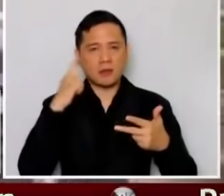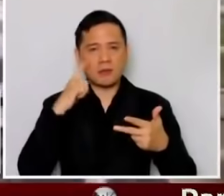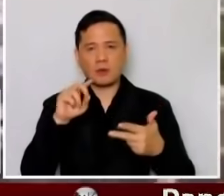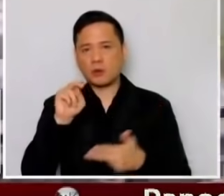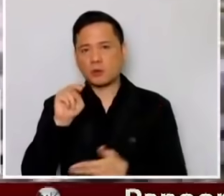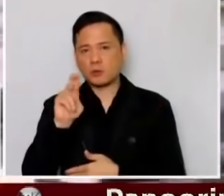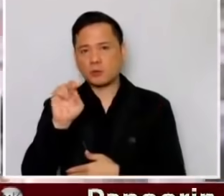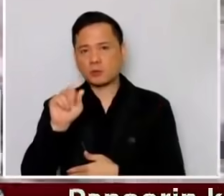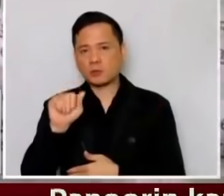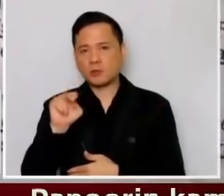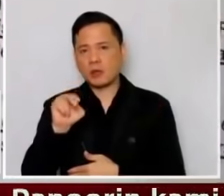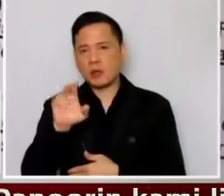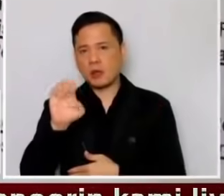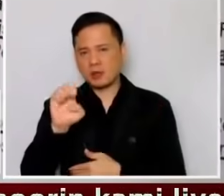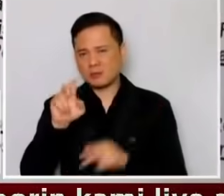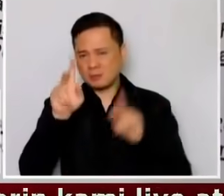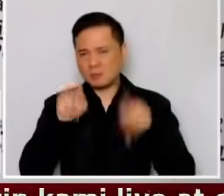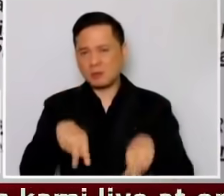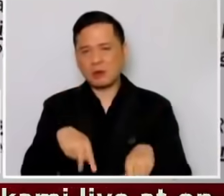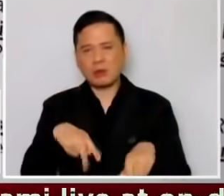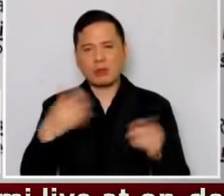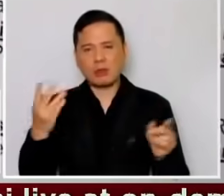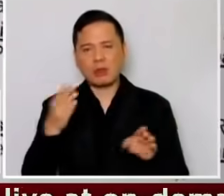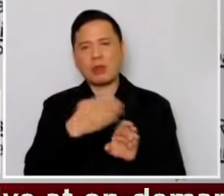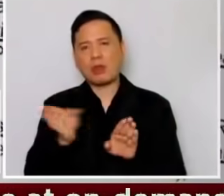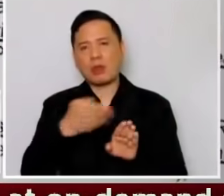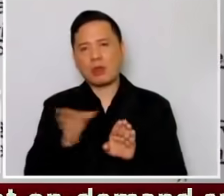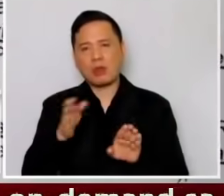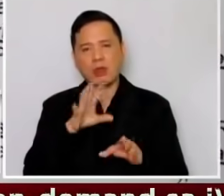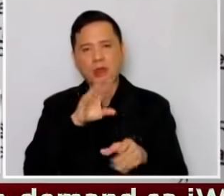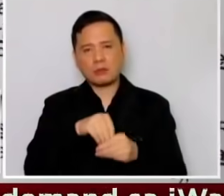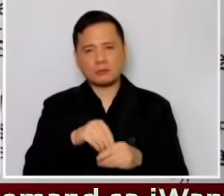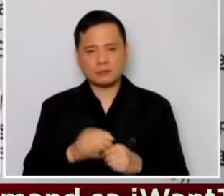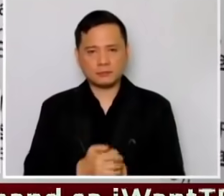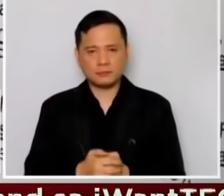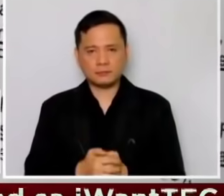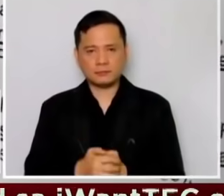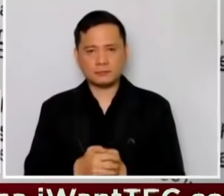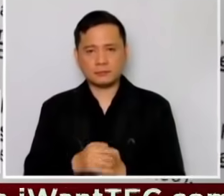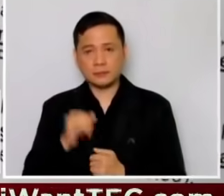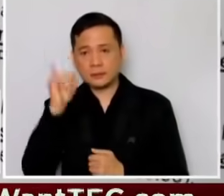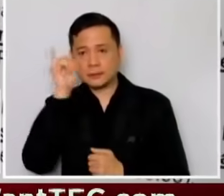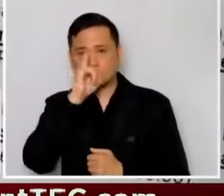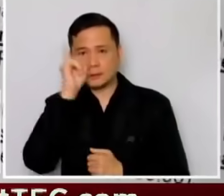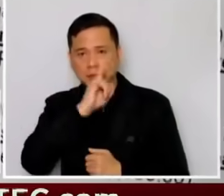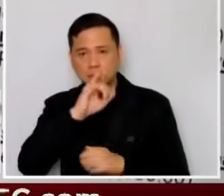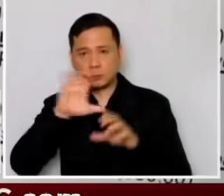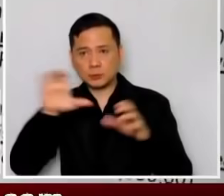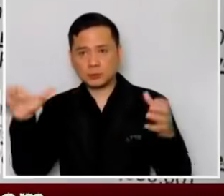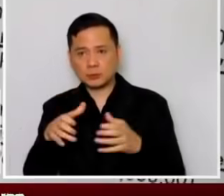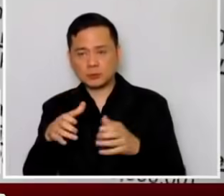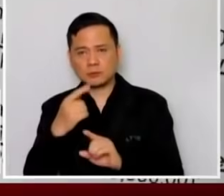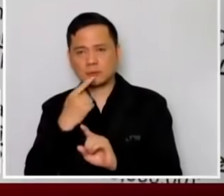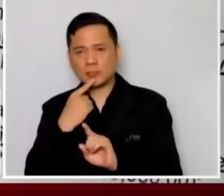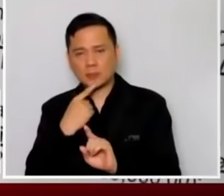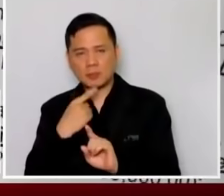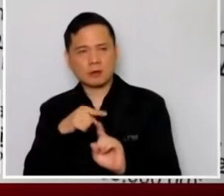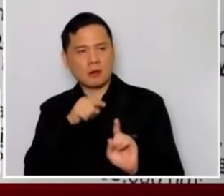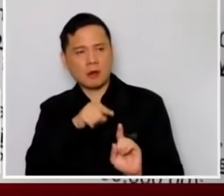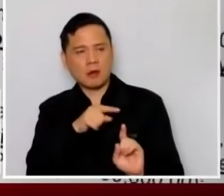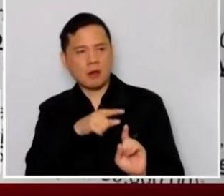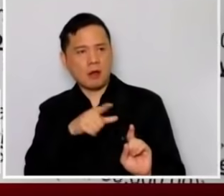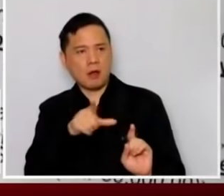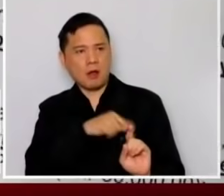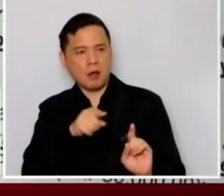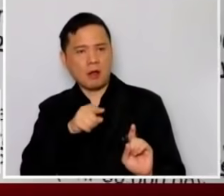ng naunang mga kaso, nakaangkla ang petisyon ng pudno nga Ilocano sa hatol na guilty ng Quezon City RTC